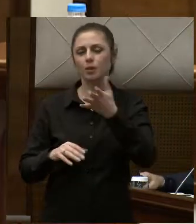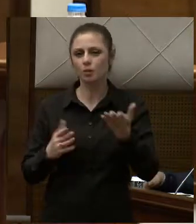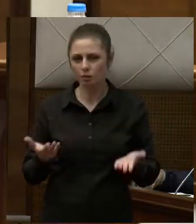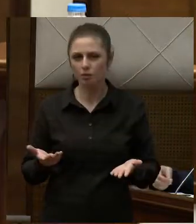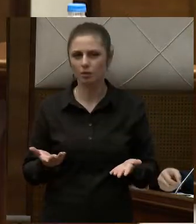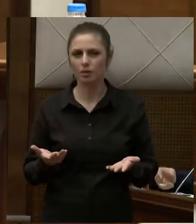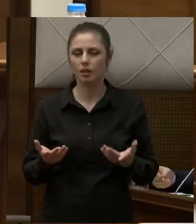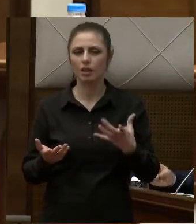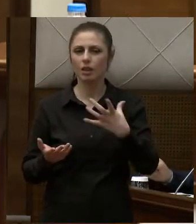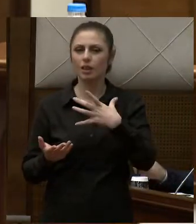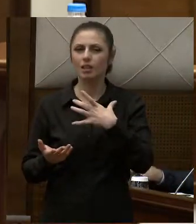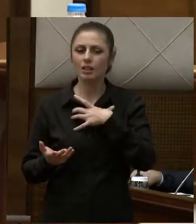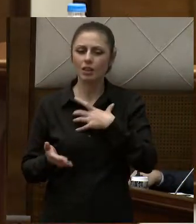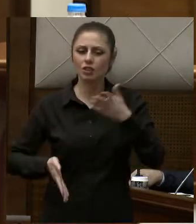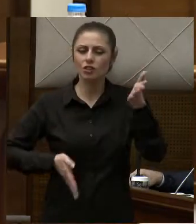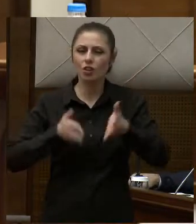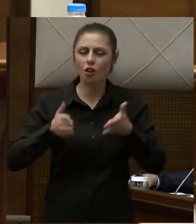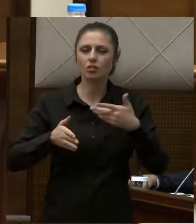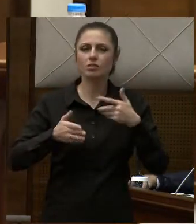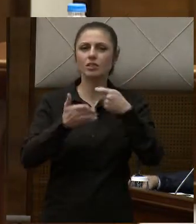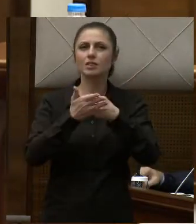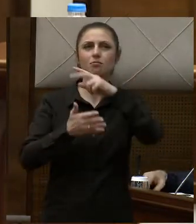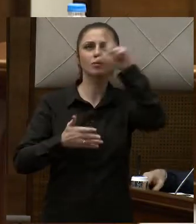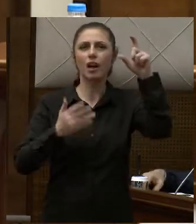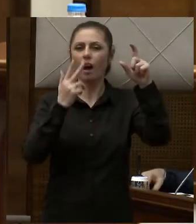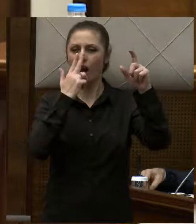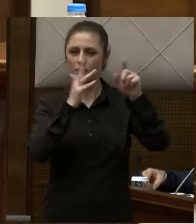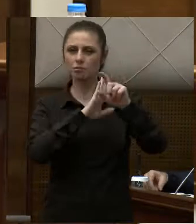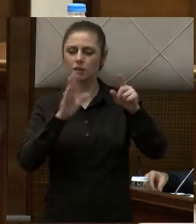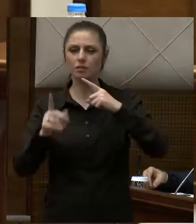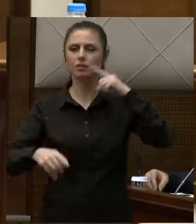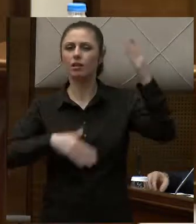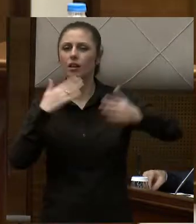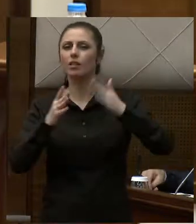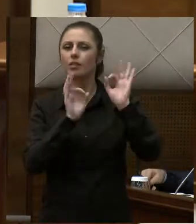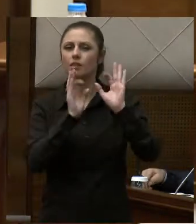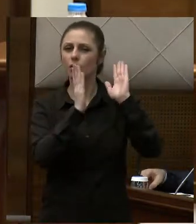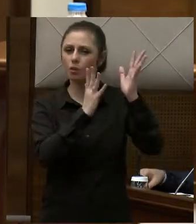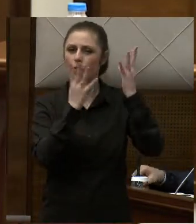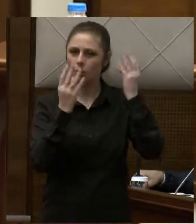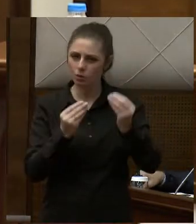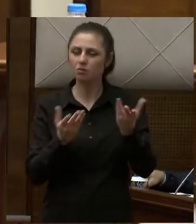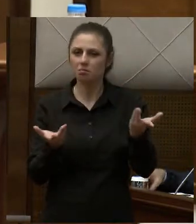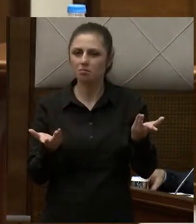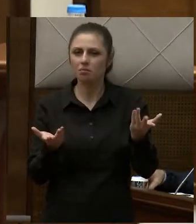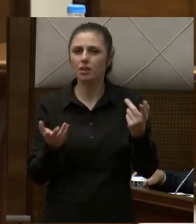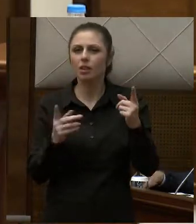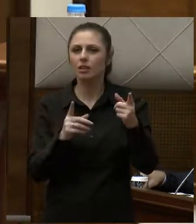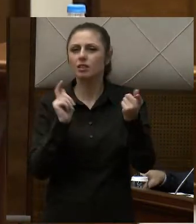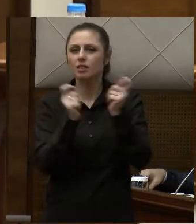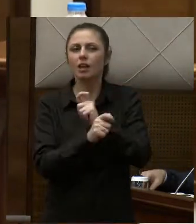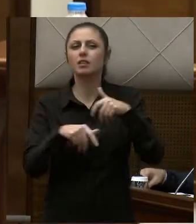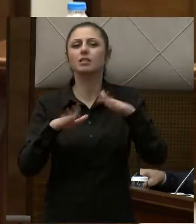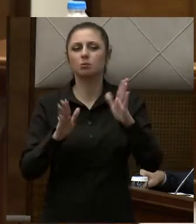kaybettiriyorsun, sonra buldurup teşekkür ettiriyorsun. Buna hiç gerek yok. Bunlar ucuz siyaset. Toparlayın. Şeyi de